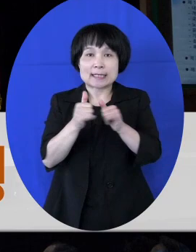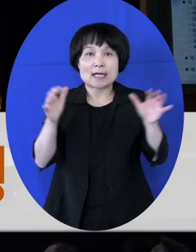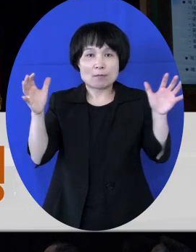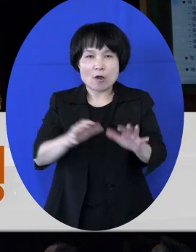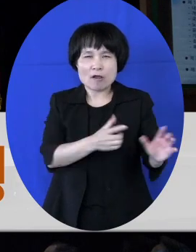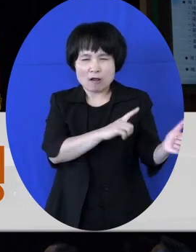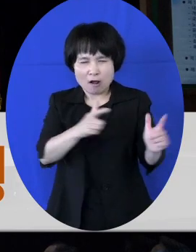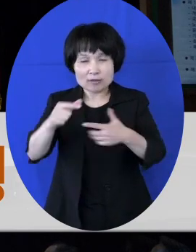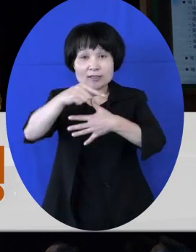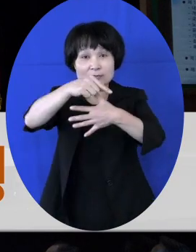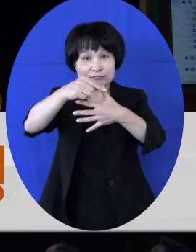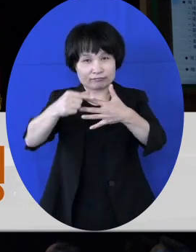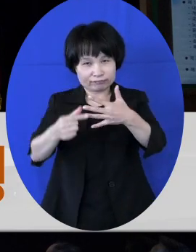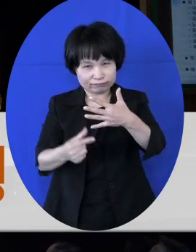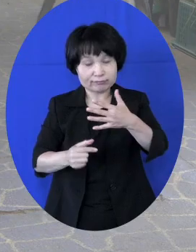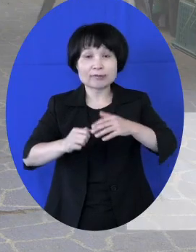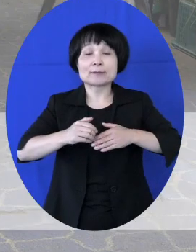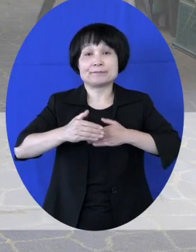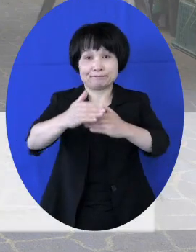프로그램들로 진행됐습니다.